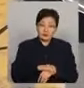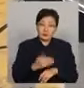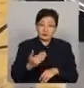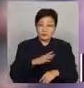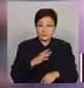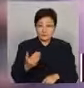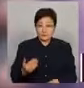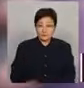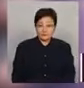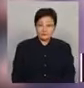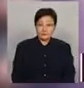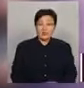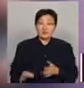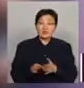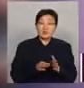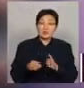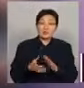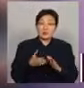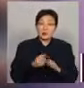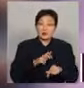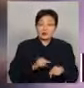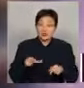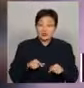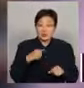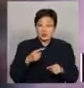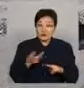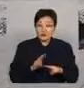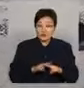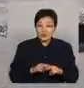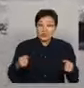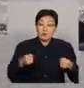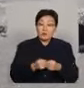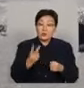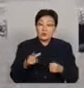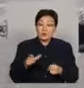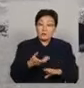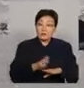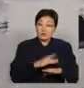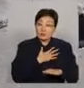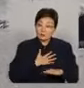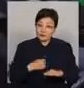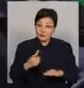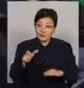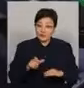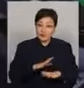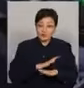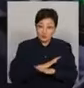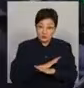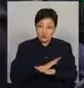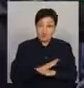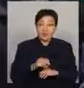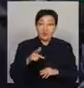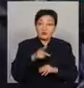дейді. Жедел шақыртуға келген жол полициясының айтуынша, бұл жол апатынан 2 адам ауыр жарақат алып, 1 адам қаза болыпты.